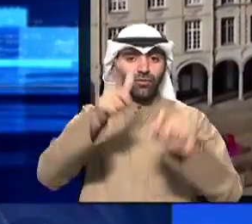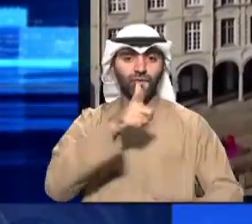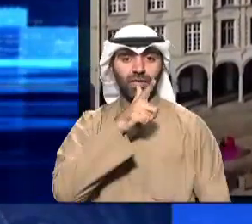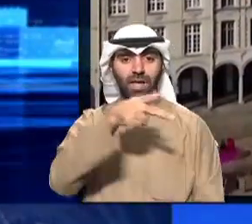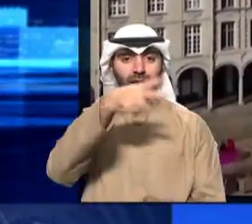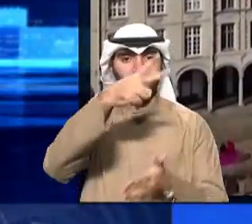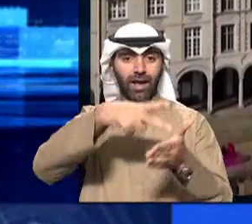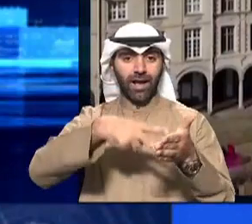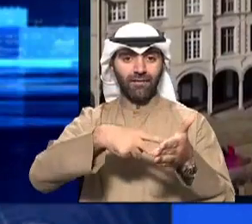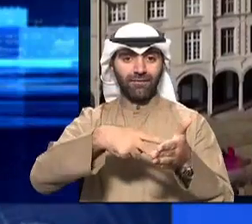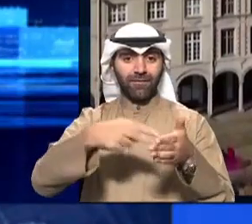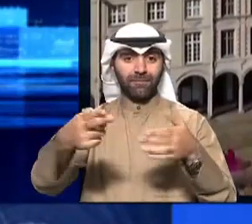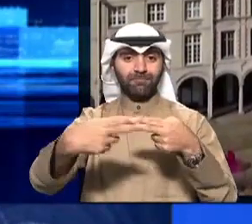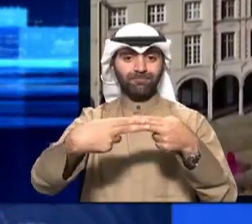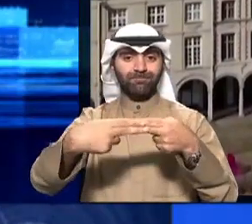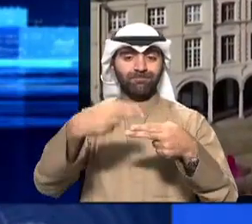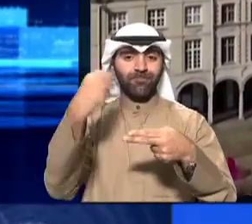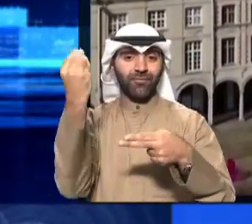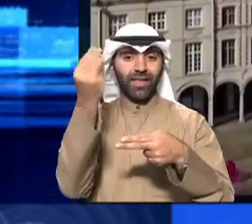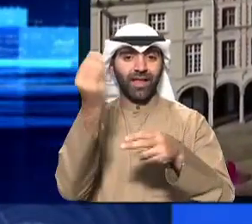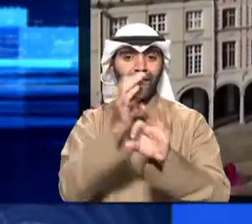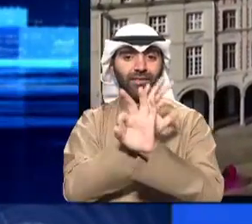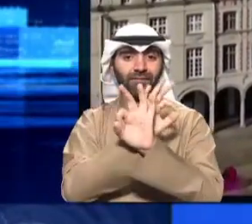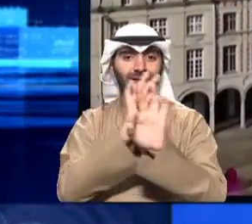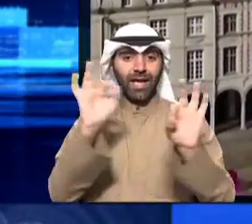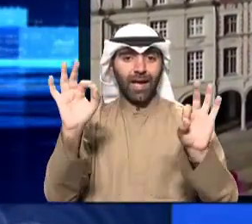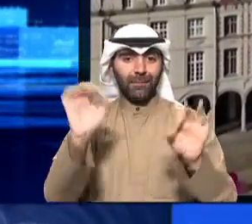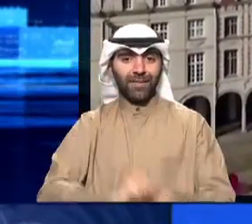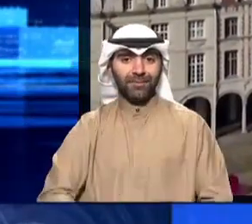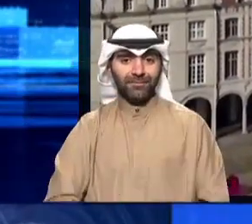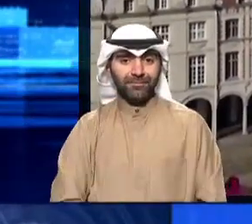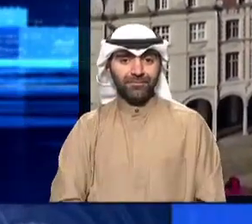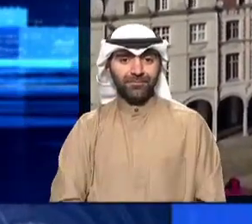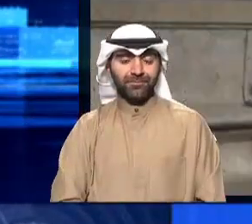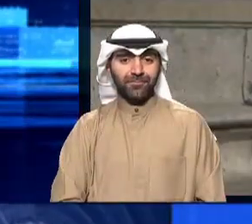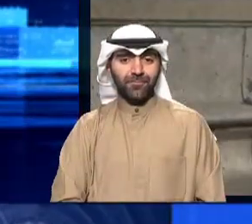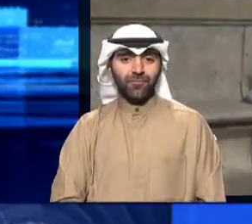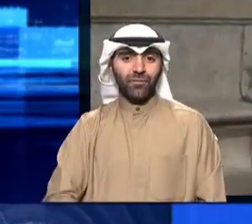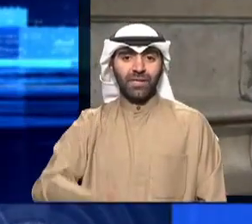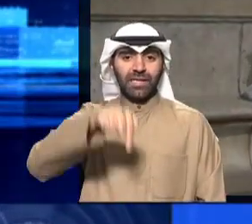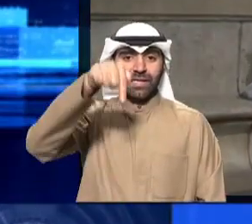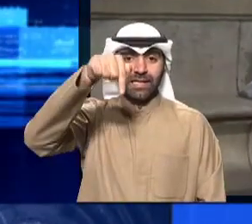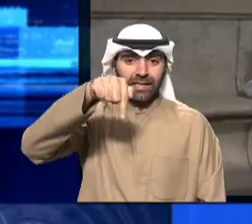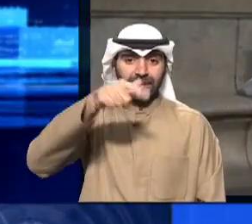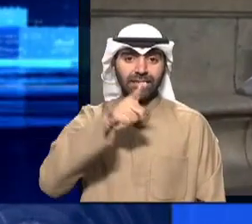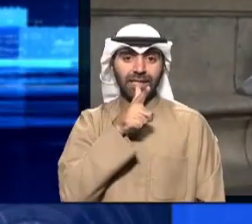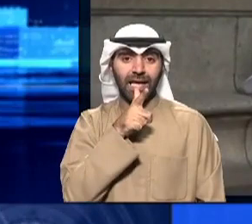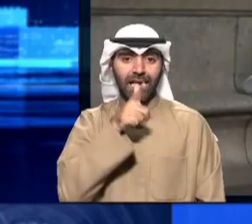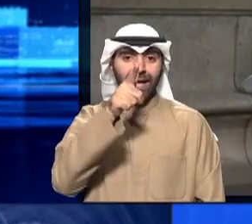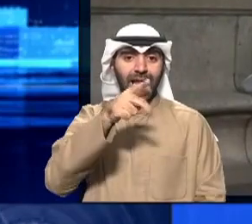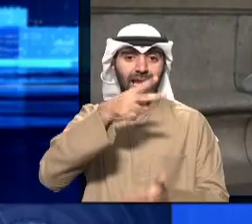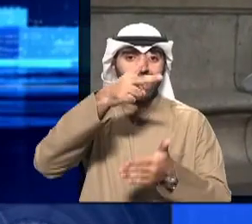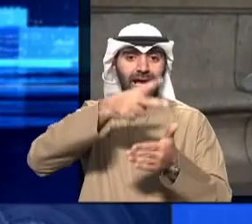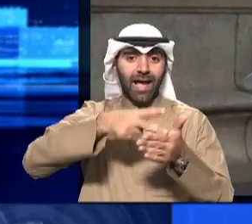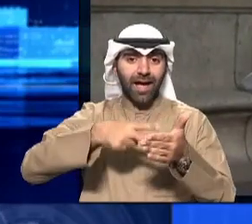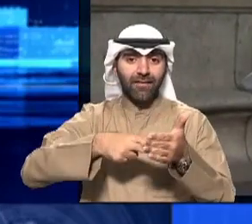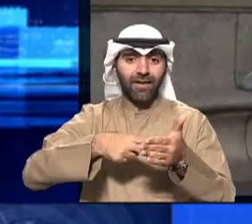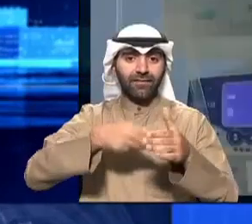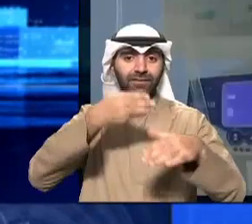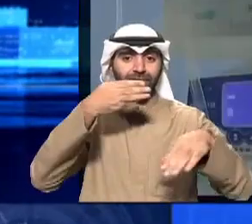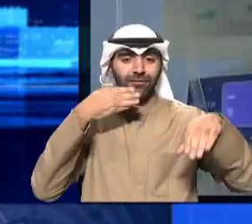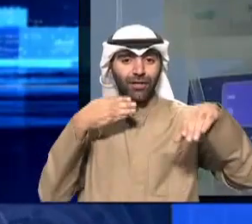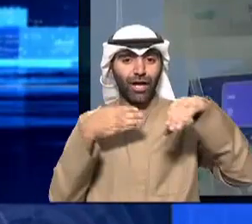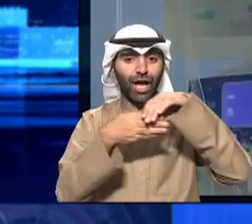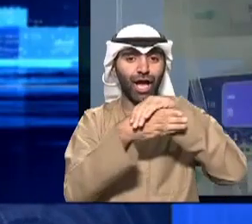أقل أو ضغط أقل في مستشفياتها. الحجر وإن كان مخفف نوعا ما عن أول حجر صحي